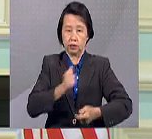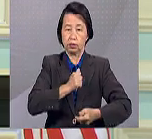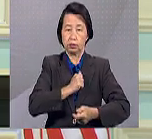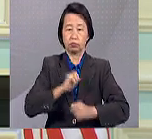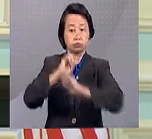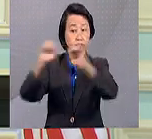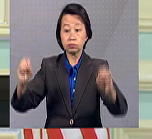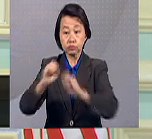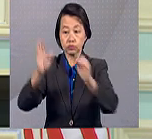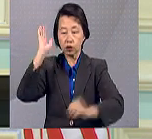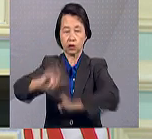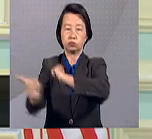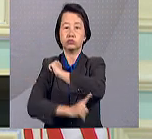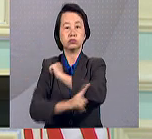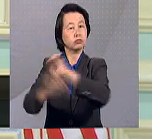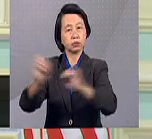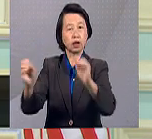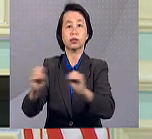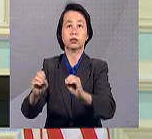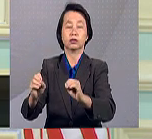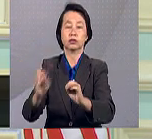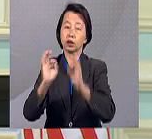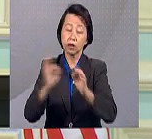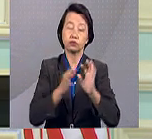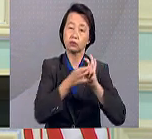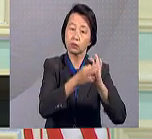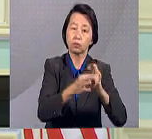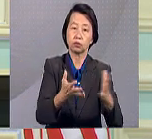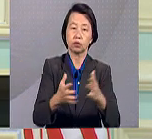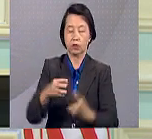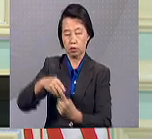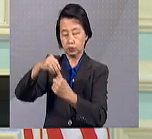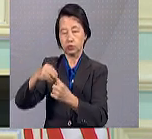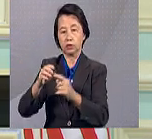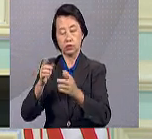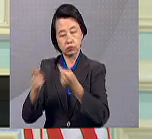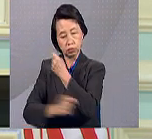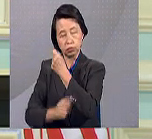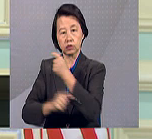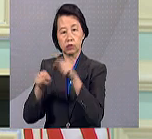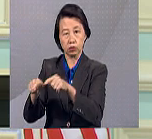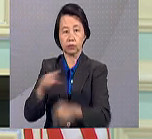tidak ada siapa yang akan diambil tindakan oleh pihak berkuasa, terutamanya pihak PDRM dan sebagainya.